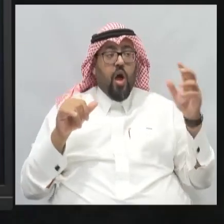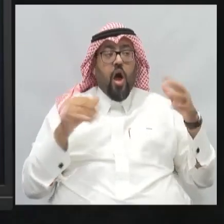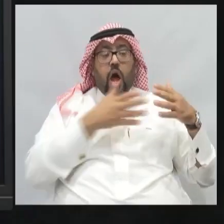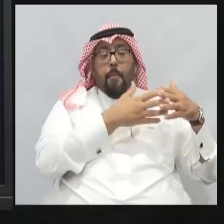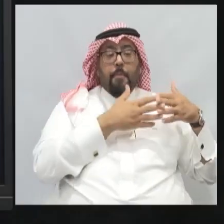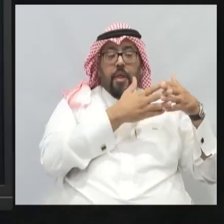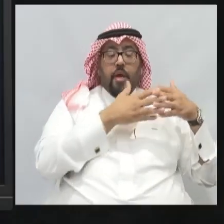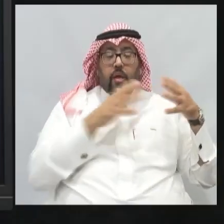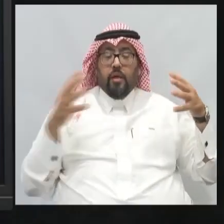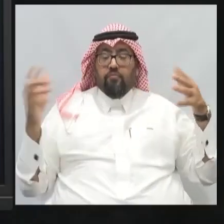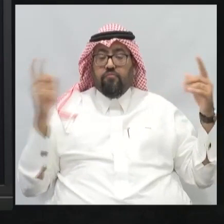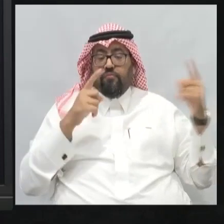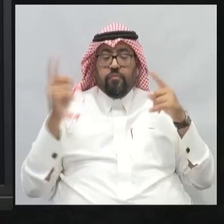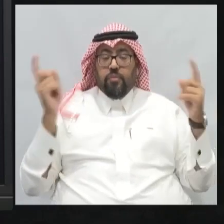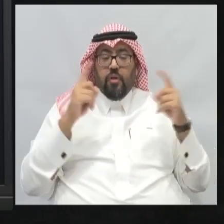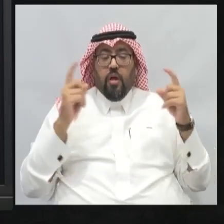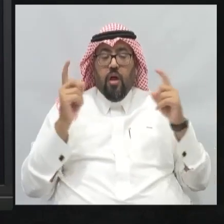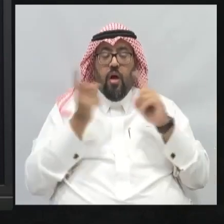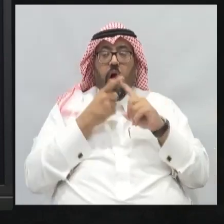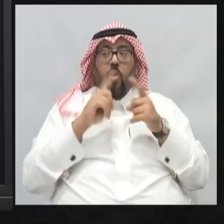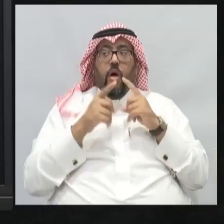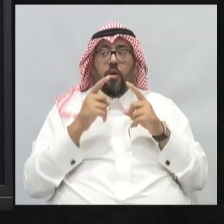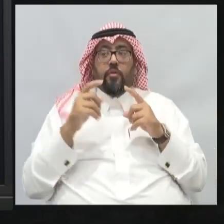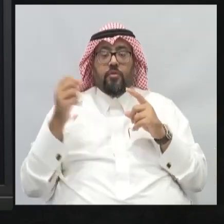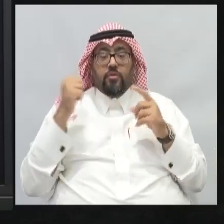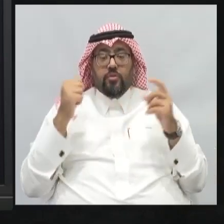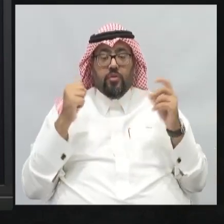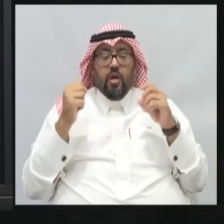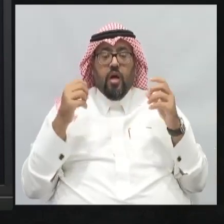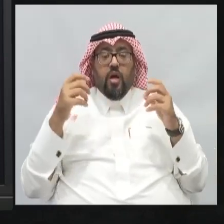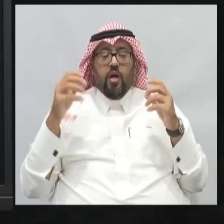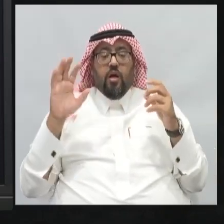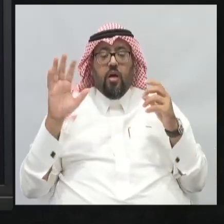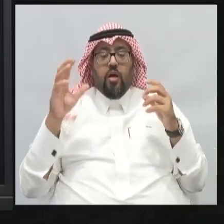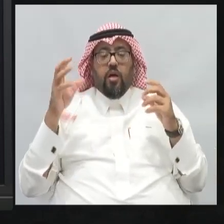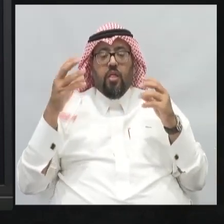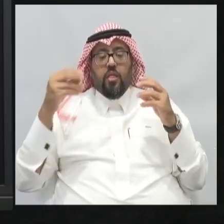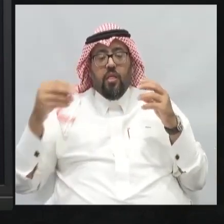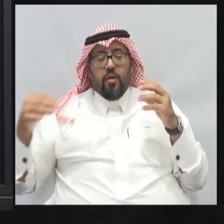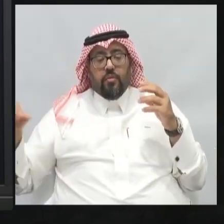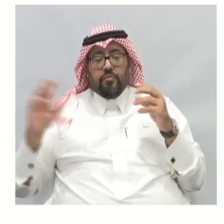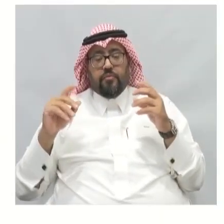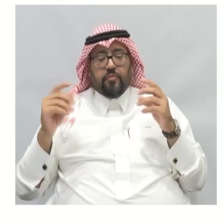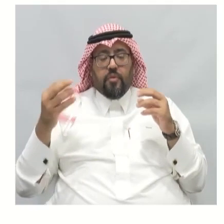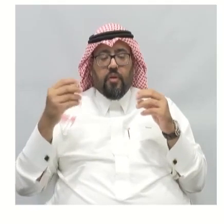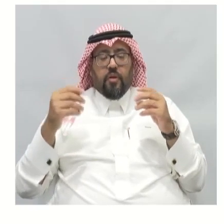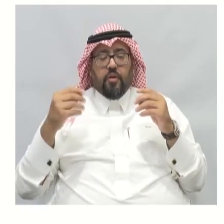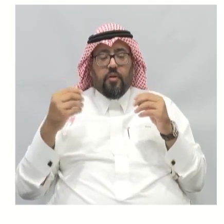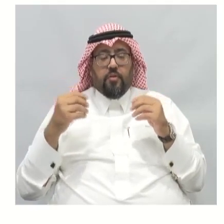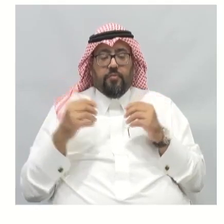انها خرجت بعد الحرب الع العيه الثانيه باول دوله تمتلك سلاح نووي ثم قامت الحرب البارده